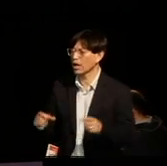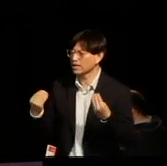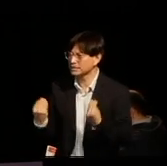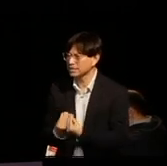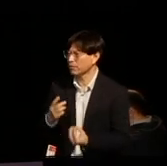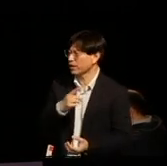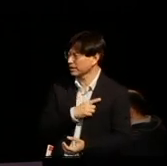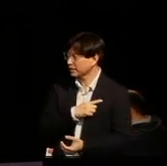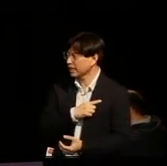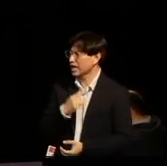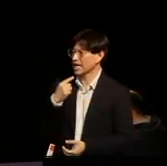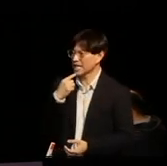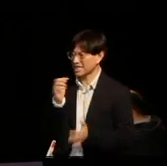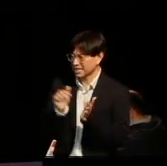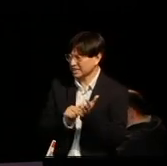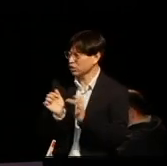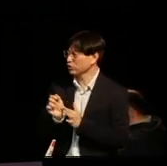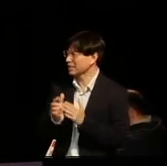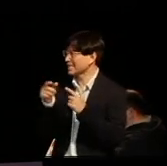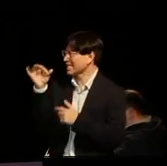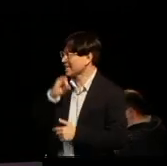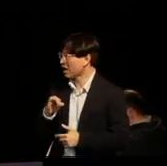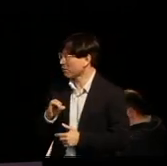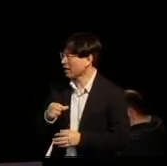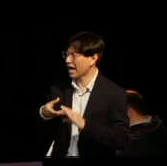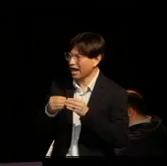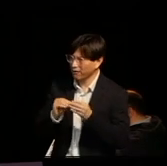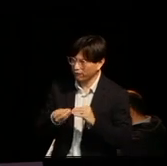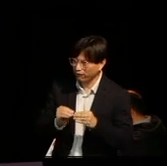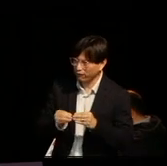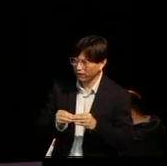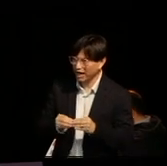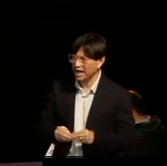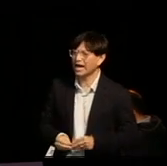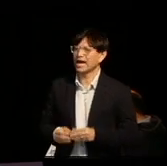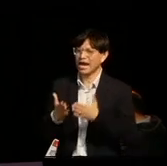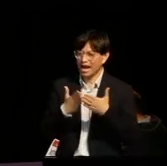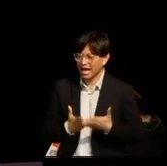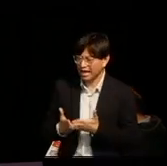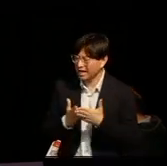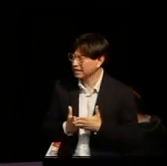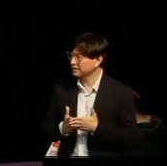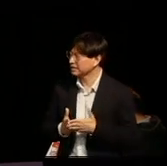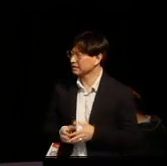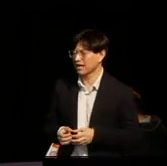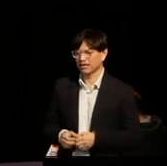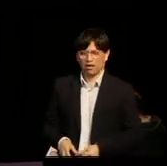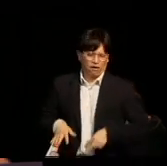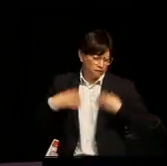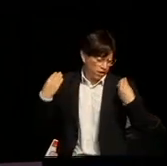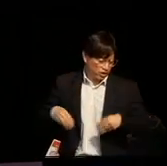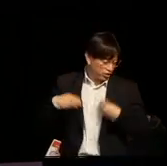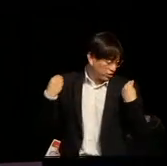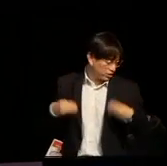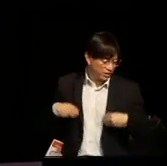ma era anche che Dio ti chiama a fare anche tu la catechista e quindi con grande gioia faceva la catechista